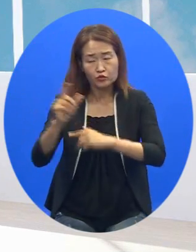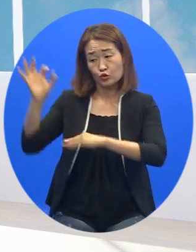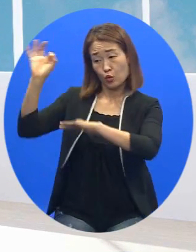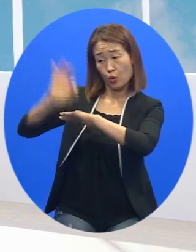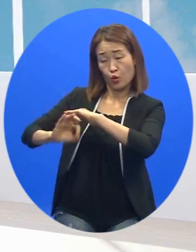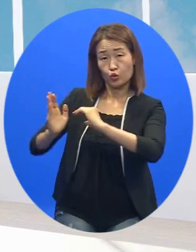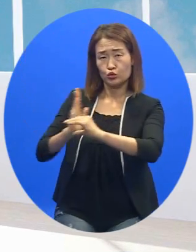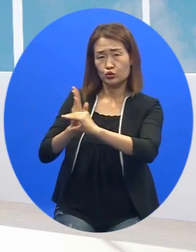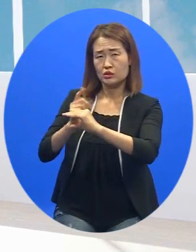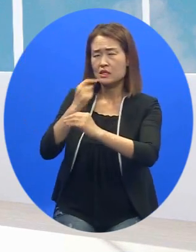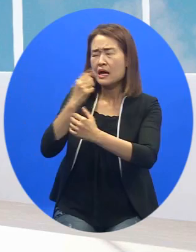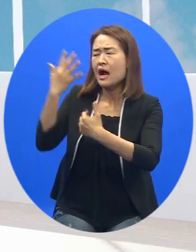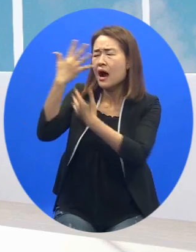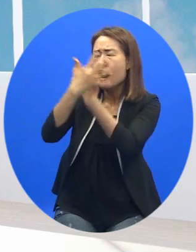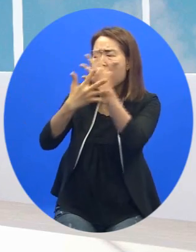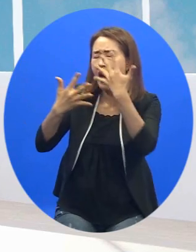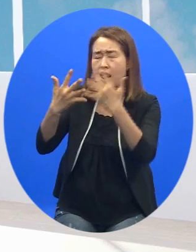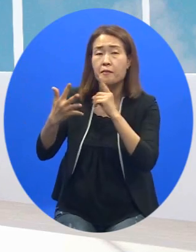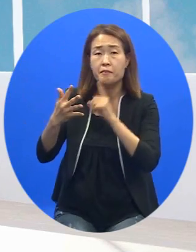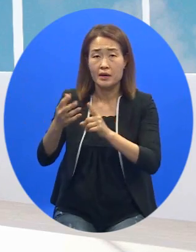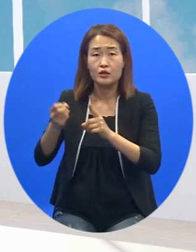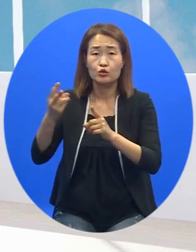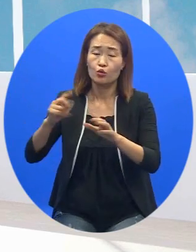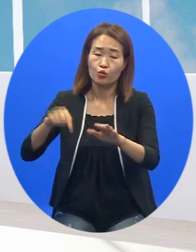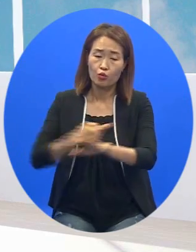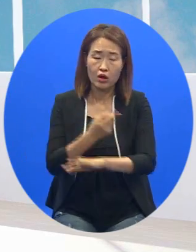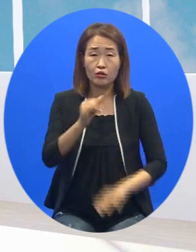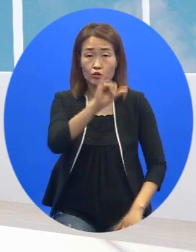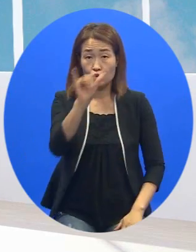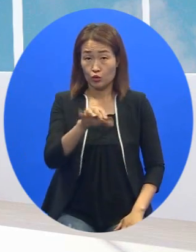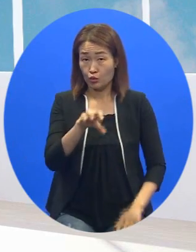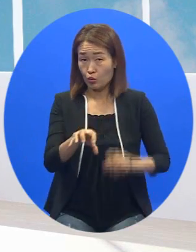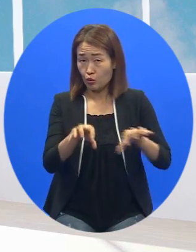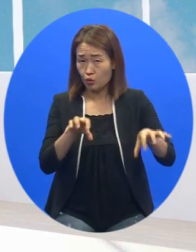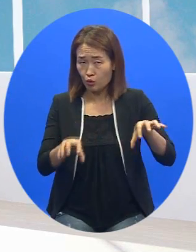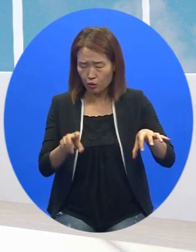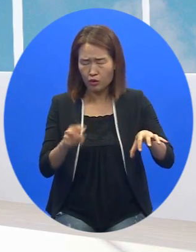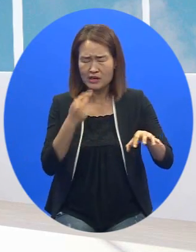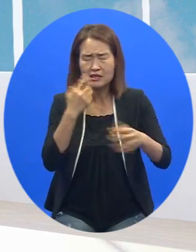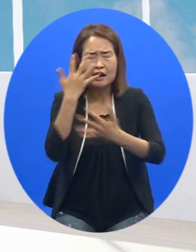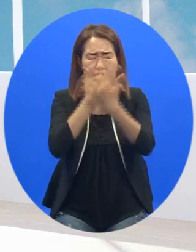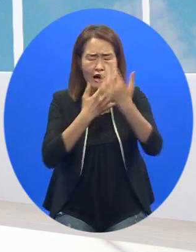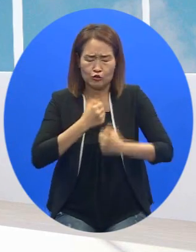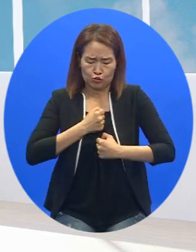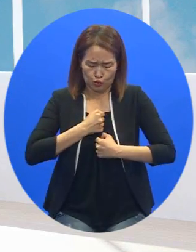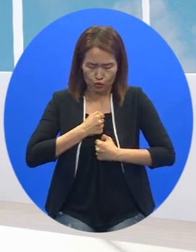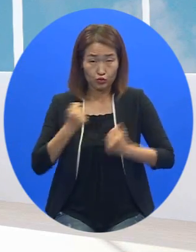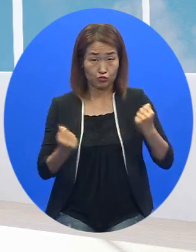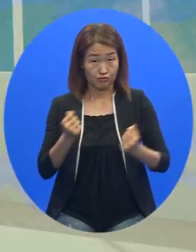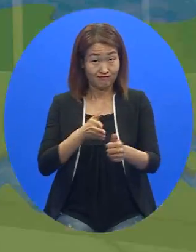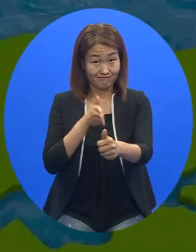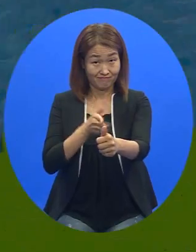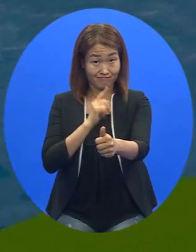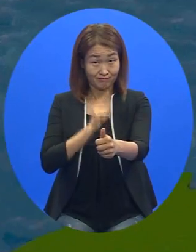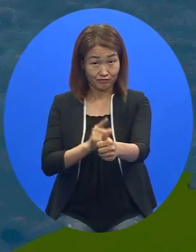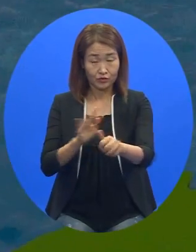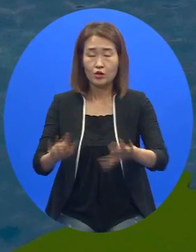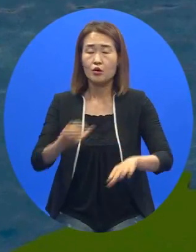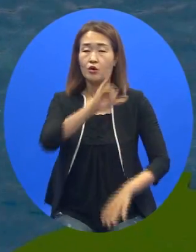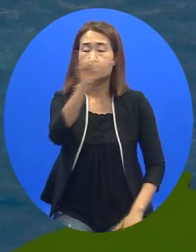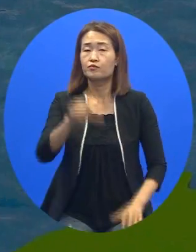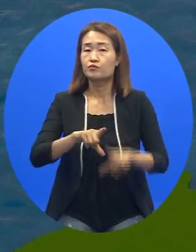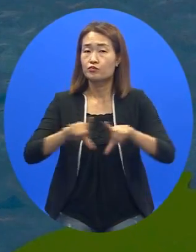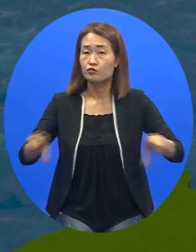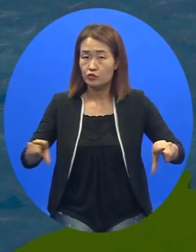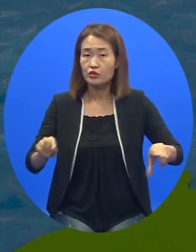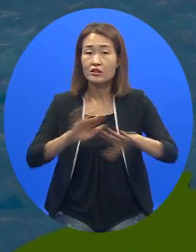중심으로 짙은 안개가 끼겠습니다. 일부 내륙에도 안개 끼는 곳이 있으니까요. 안전운전해 주셔야겠습니다. 중부지방은 서울의